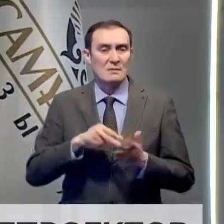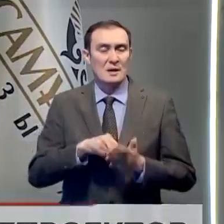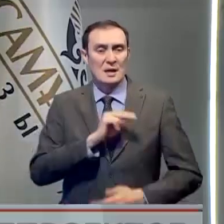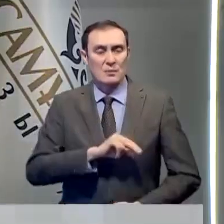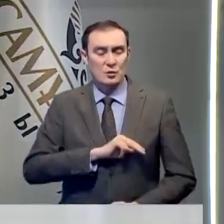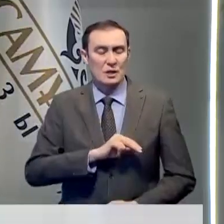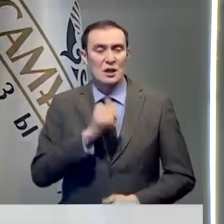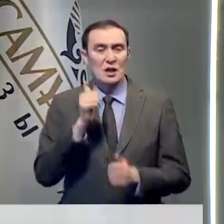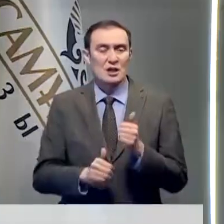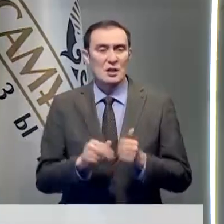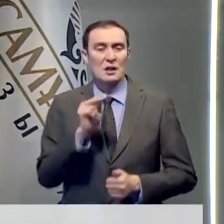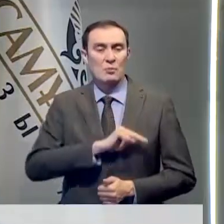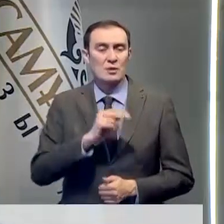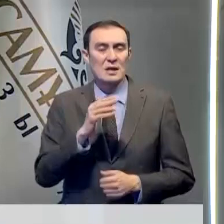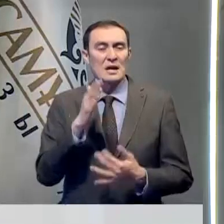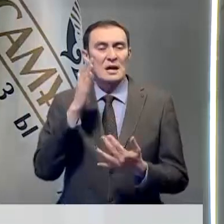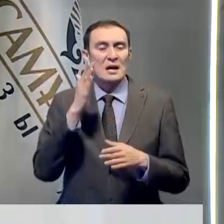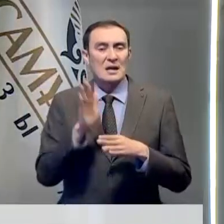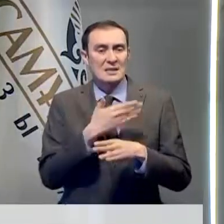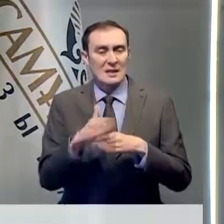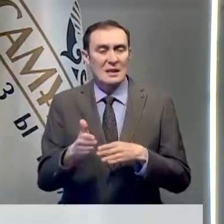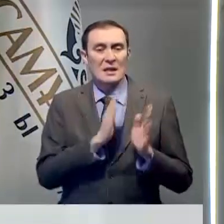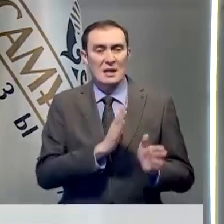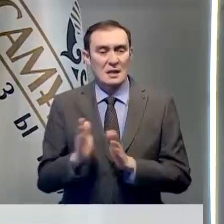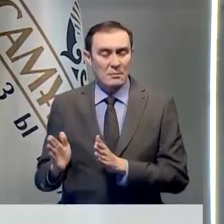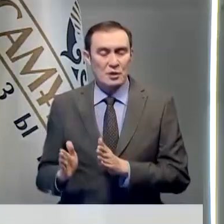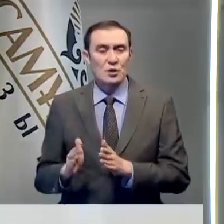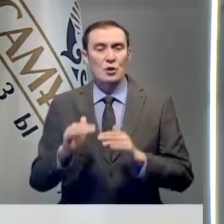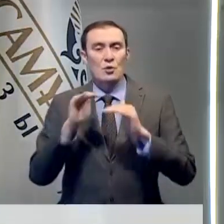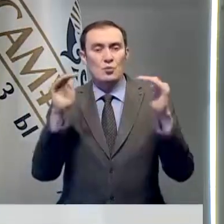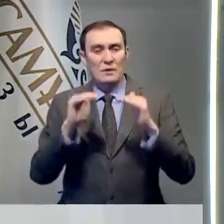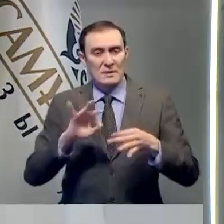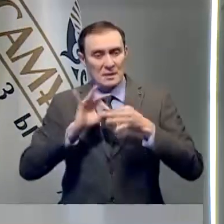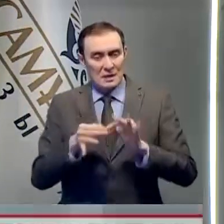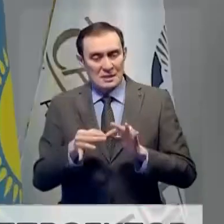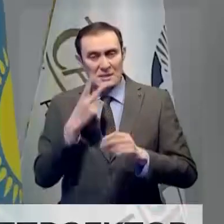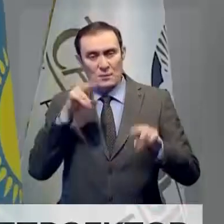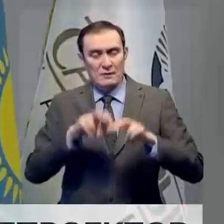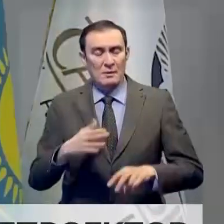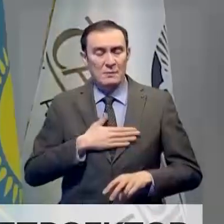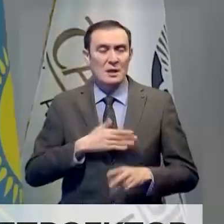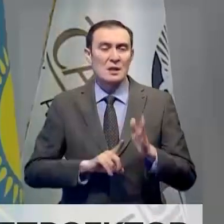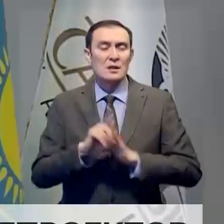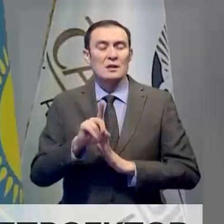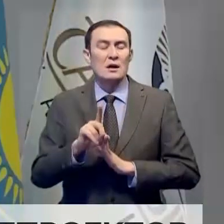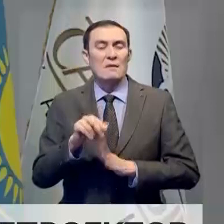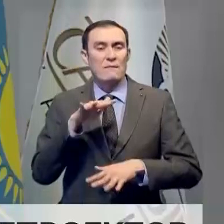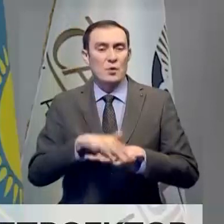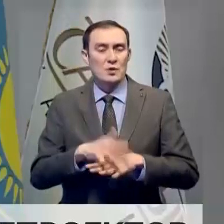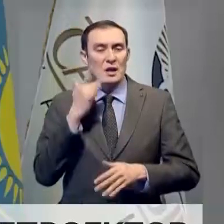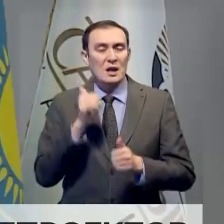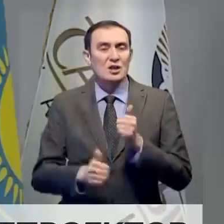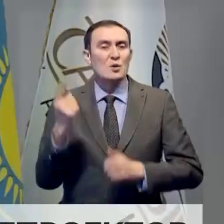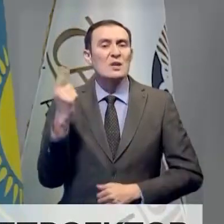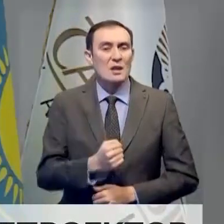поделены на определенные этапы, и в соответствии с данным этапом уже идет и уровень отчетности, и уровень детализации по данным проектам. Мы наладили на уровне фонда именно